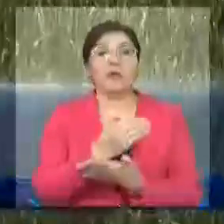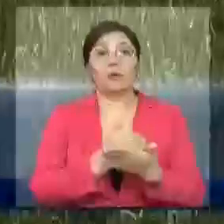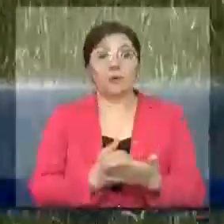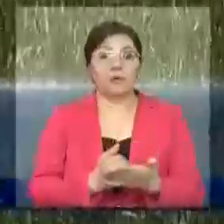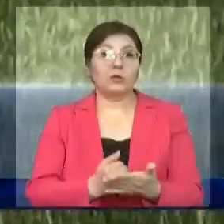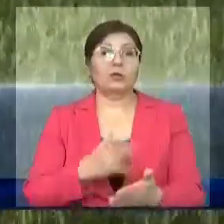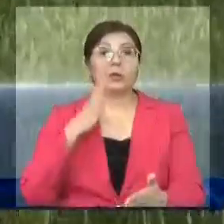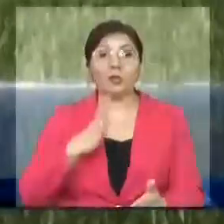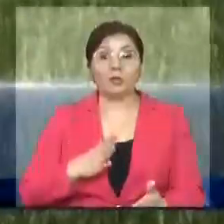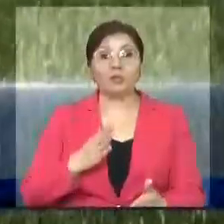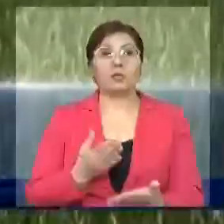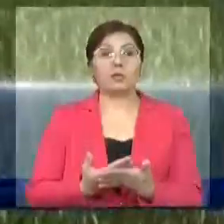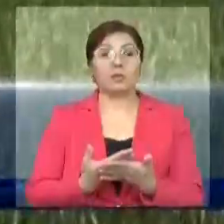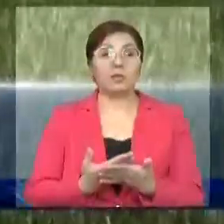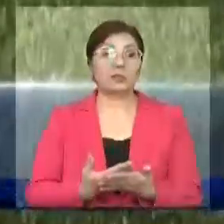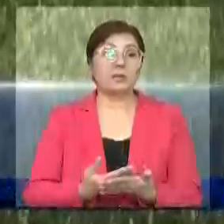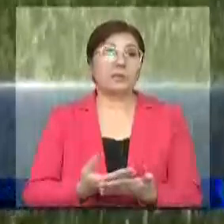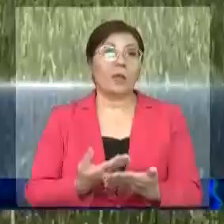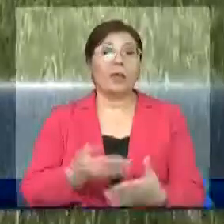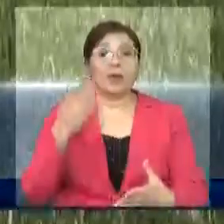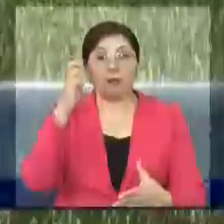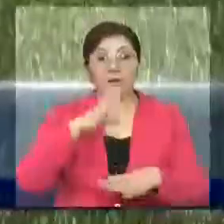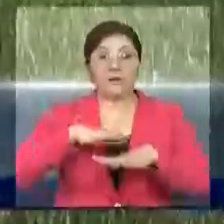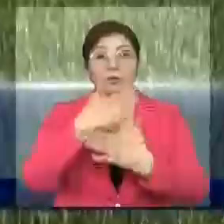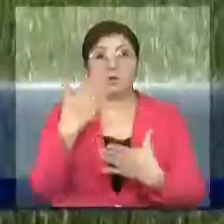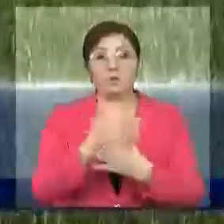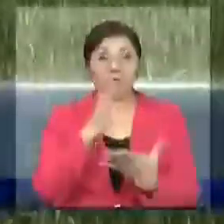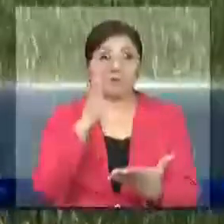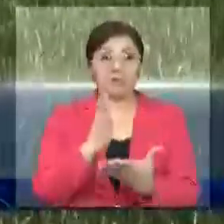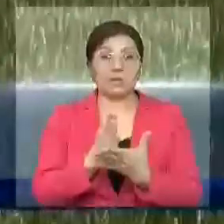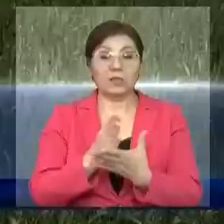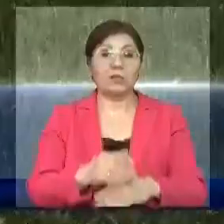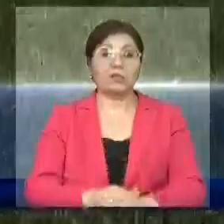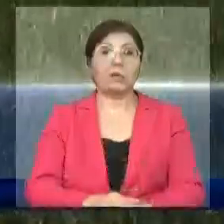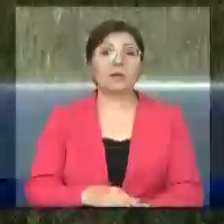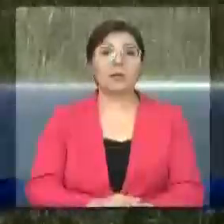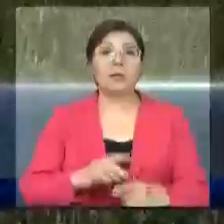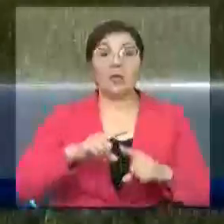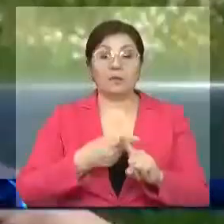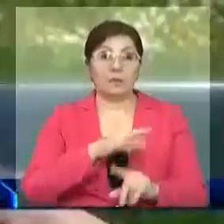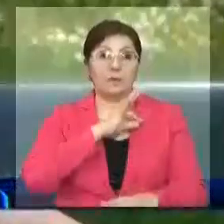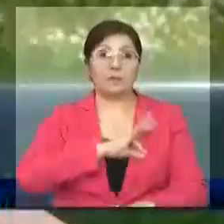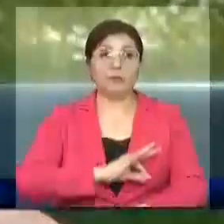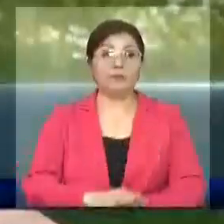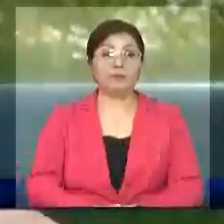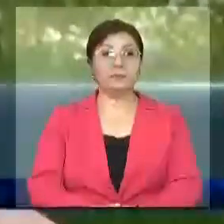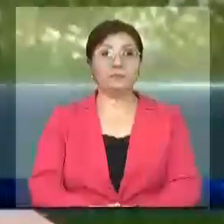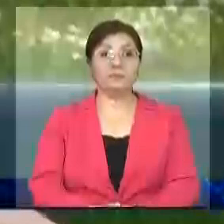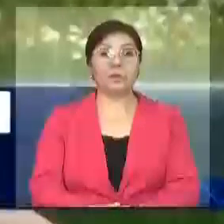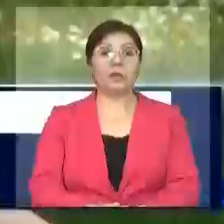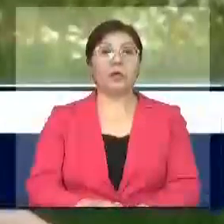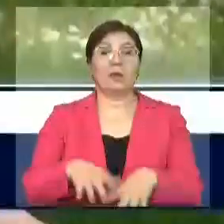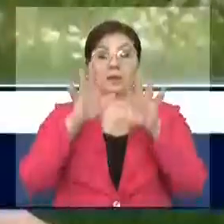ожидается неплохой. Развитию хозяйства способствует государственная поддержка и соблюдение фермерами необходимых агротехнологических методов. Снегозадержание